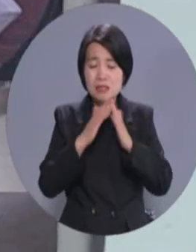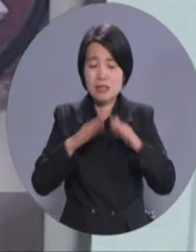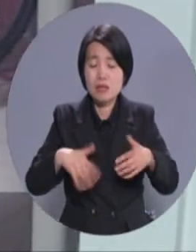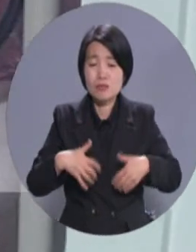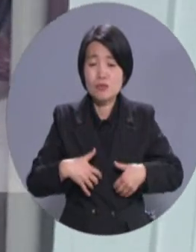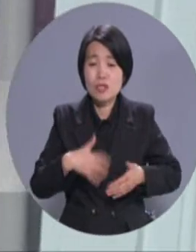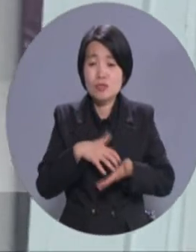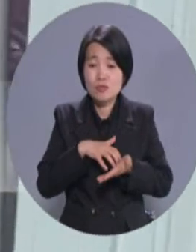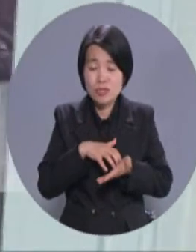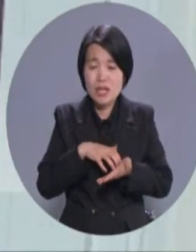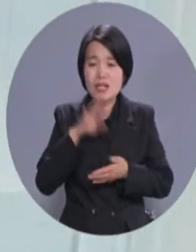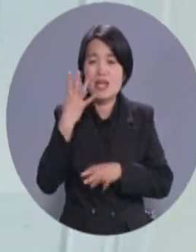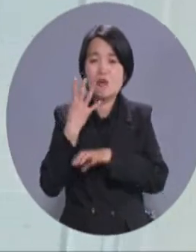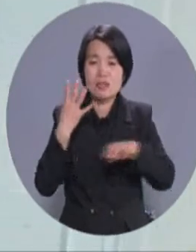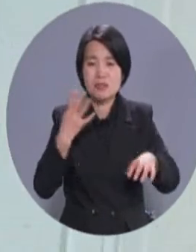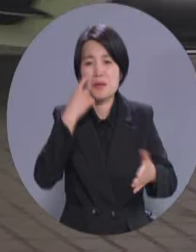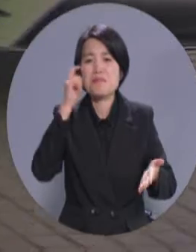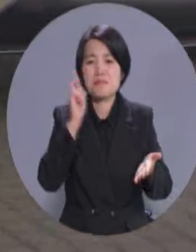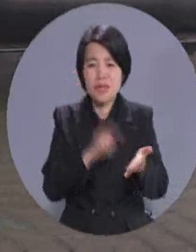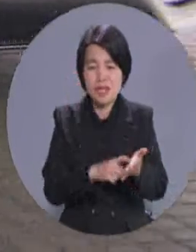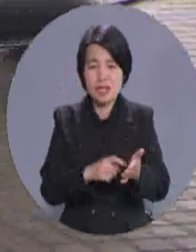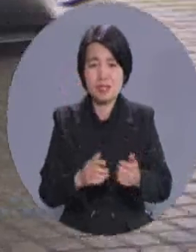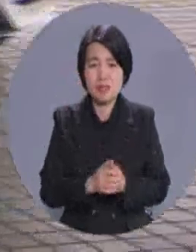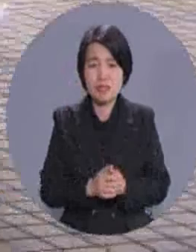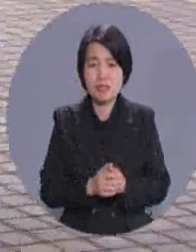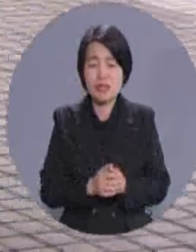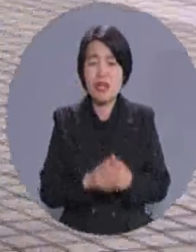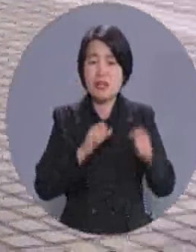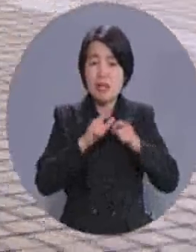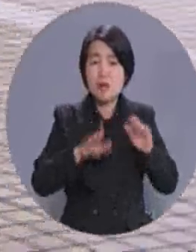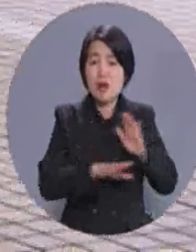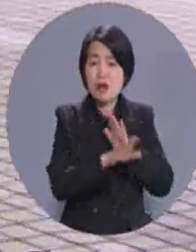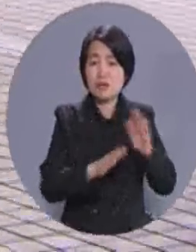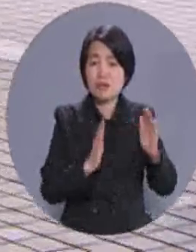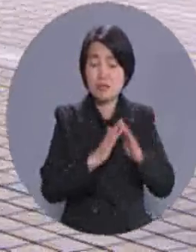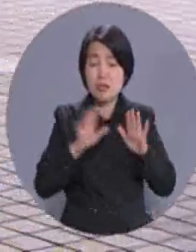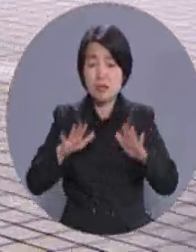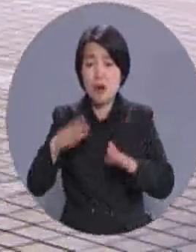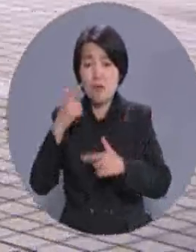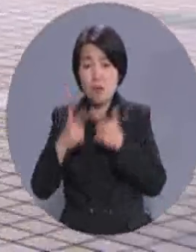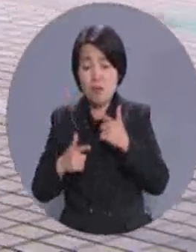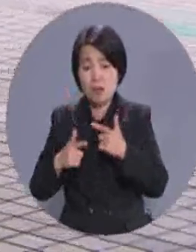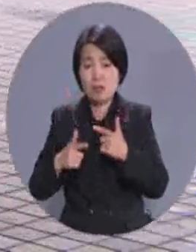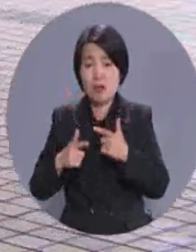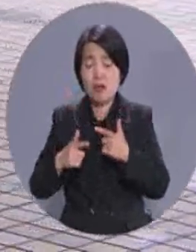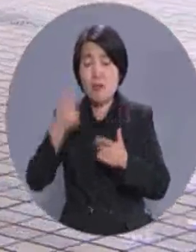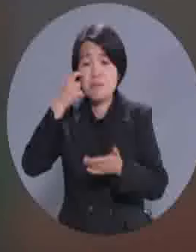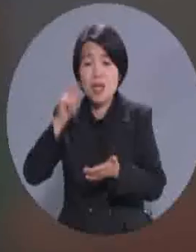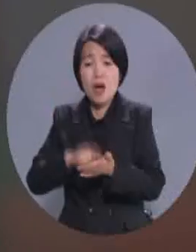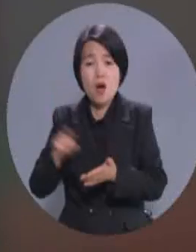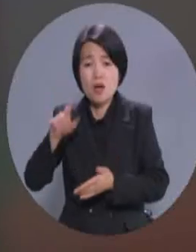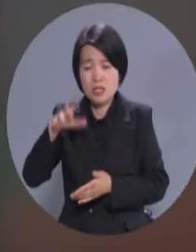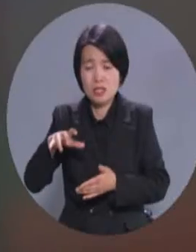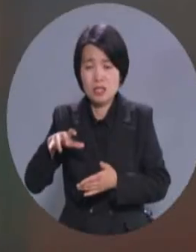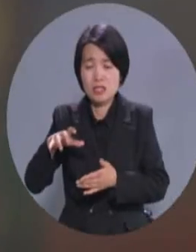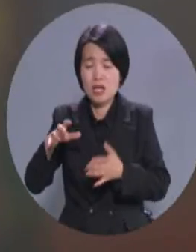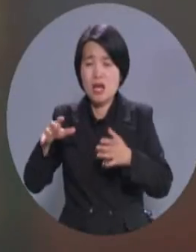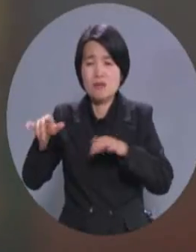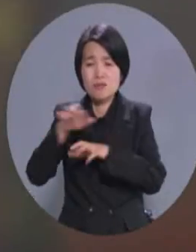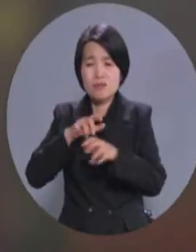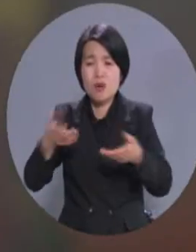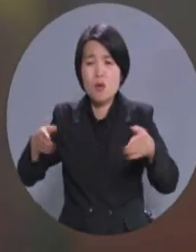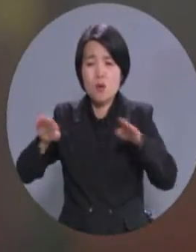4개 시군에서 빈대가 발견됐습니다. 모두 가정집이었는데 이번에 목포에서 빈대가 발견된 곳은